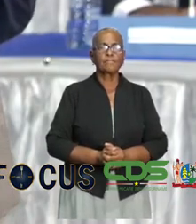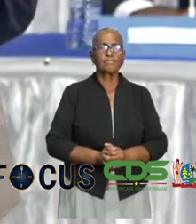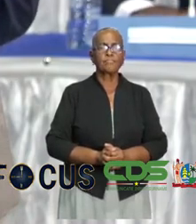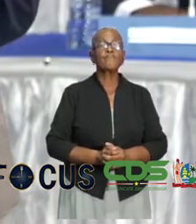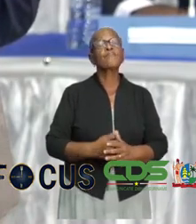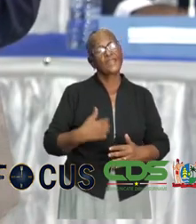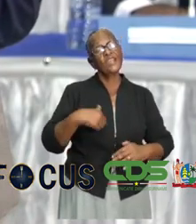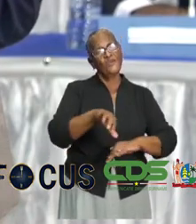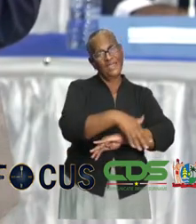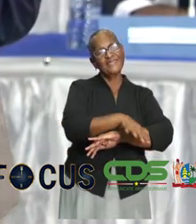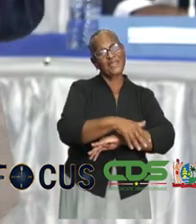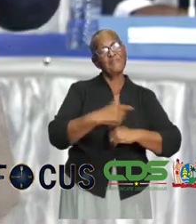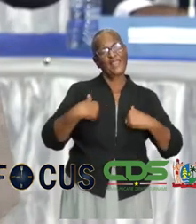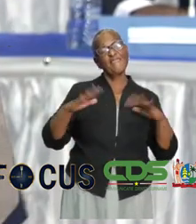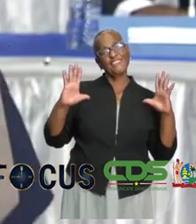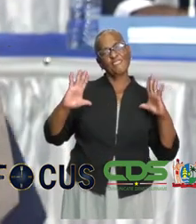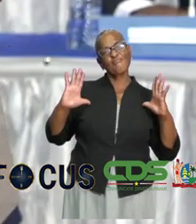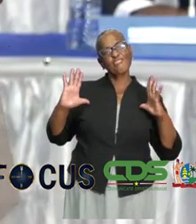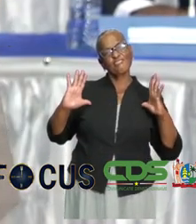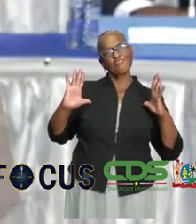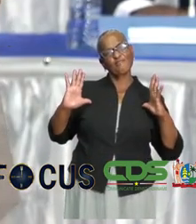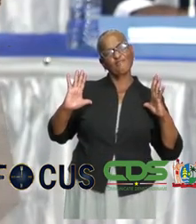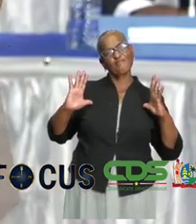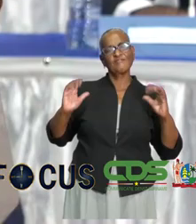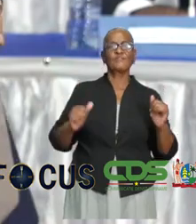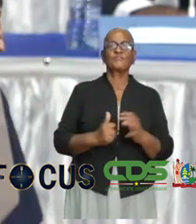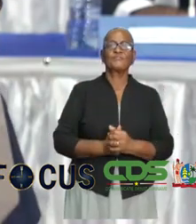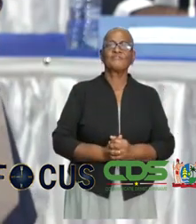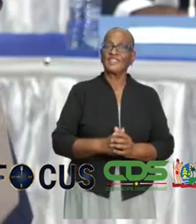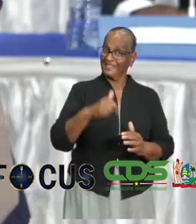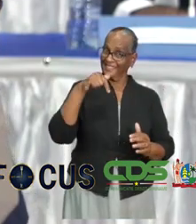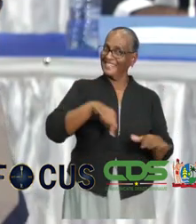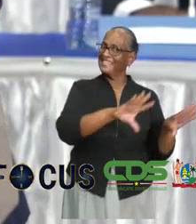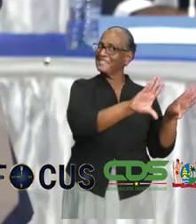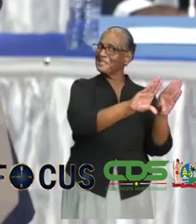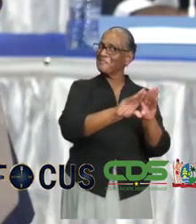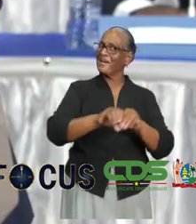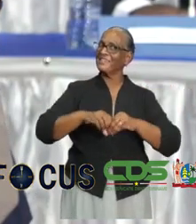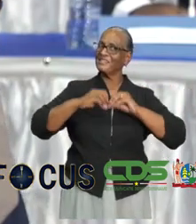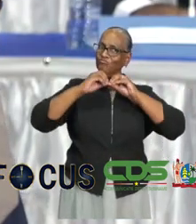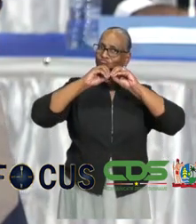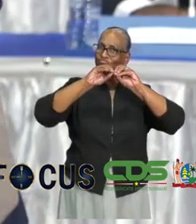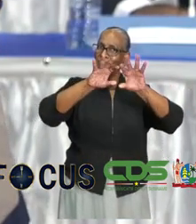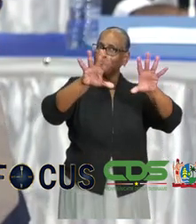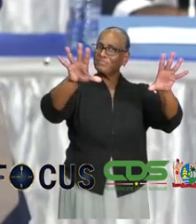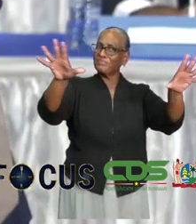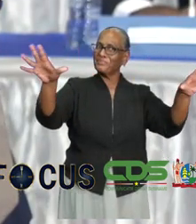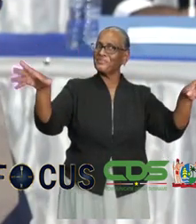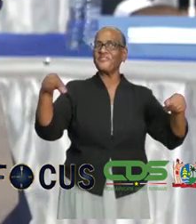we zijn blij, we zijn trots dat we deze maatregelen kunnen aankondigen vandaag.